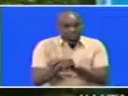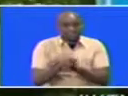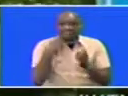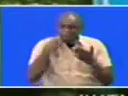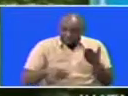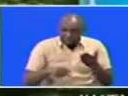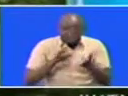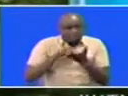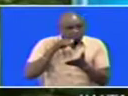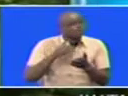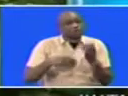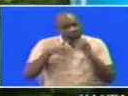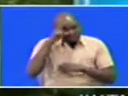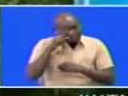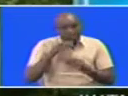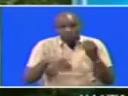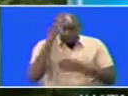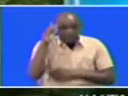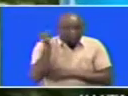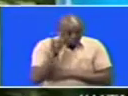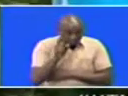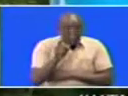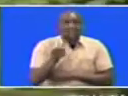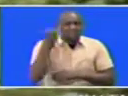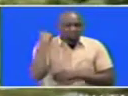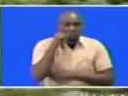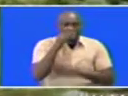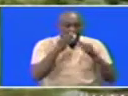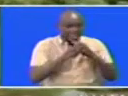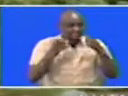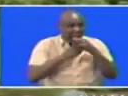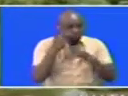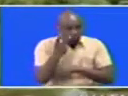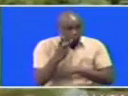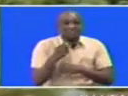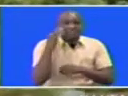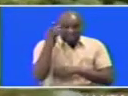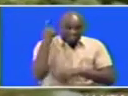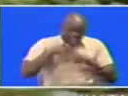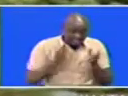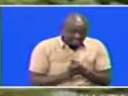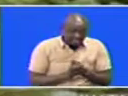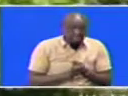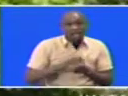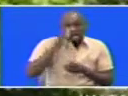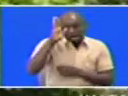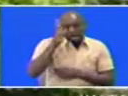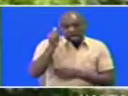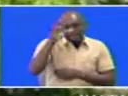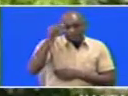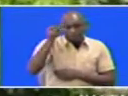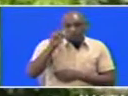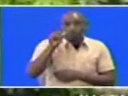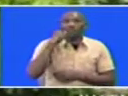kuwa mwanafunzi wa chuo kikuu cha Nairobi mwaka 1970 akiwa mwaka wa 3 Aboro Adete